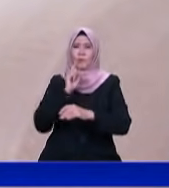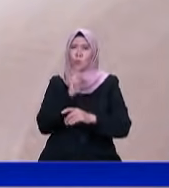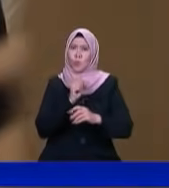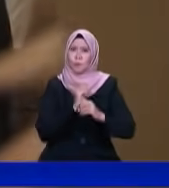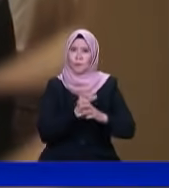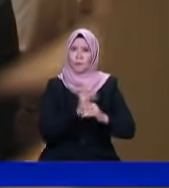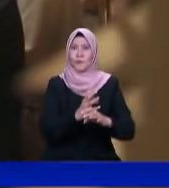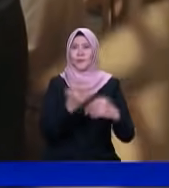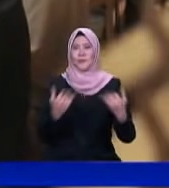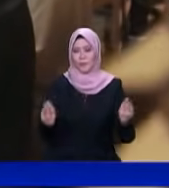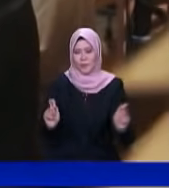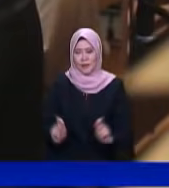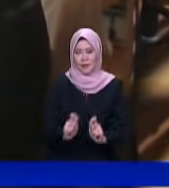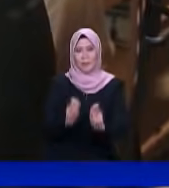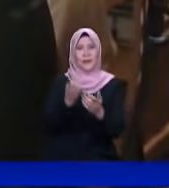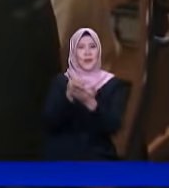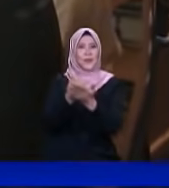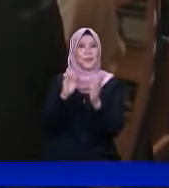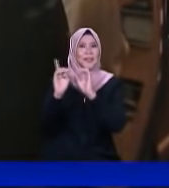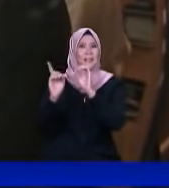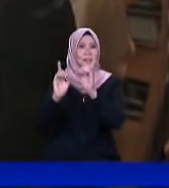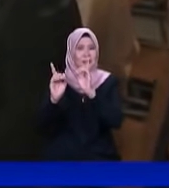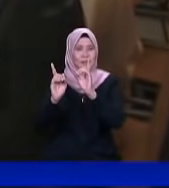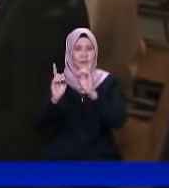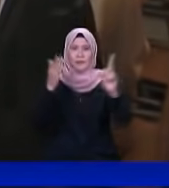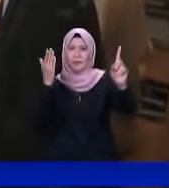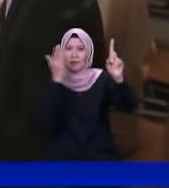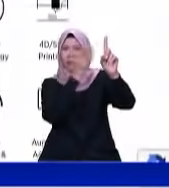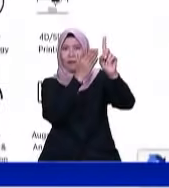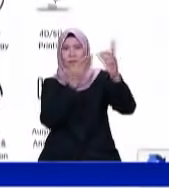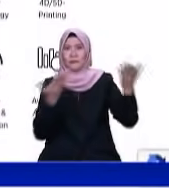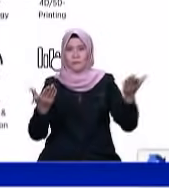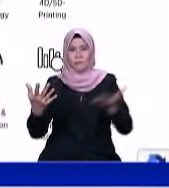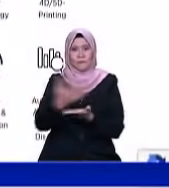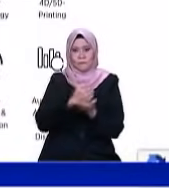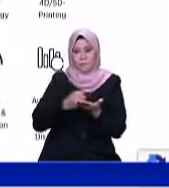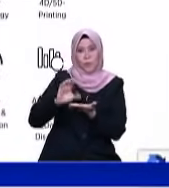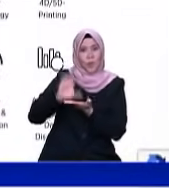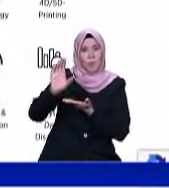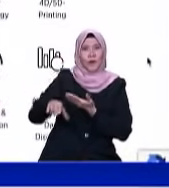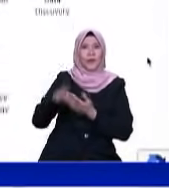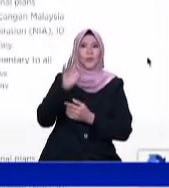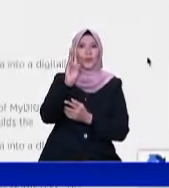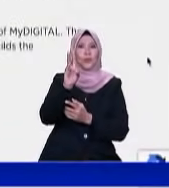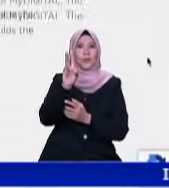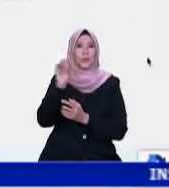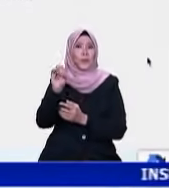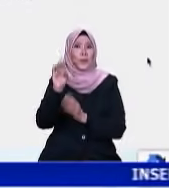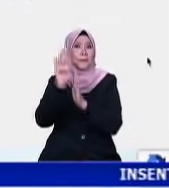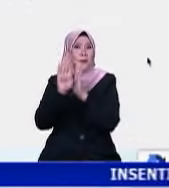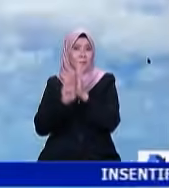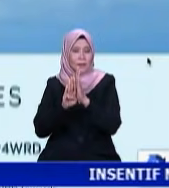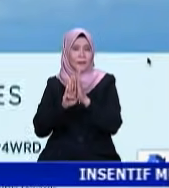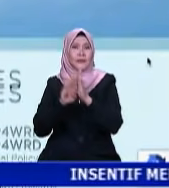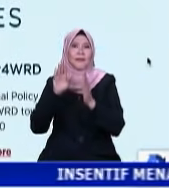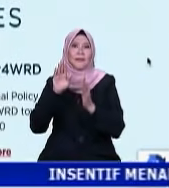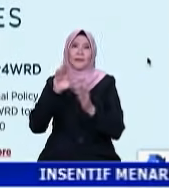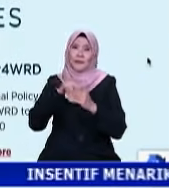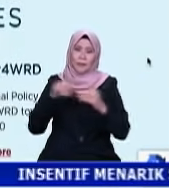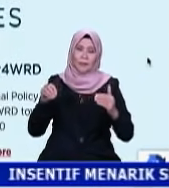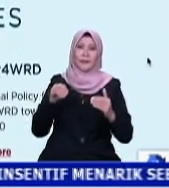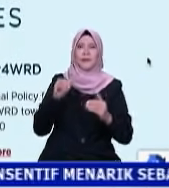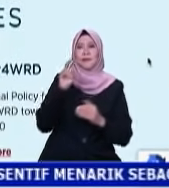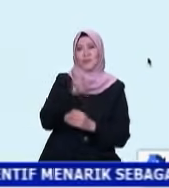inisiatif Rangka Tindakan Ekonomi Digital Malaysia yang menyasarkan perolehan pelaburan RM70 bilion menjelang